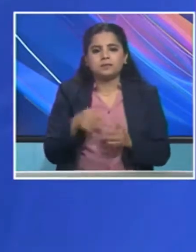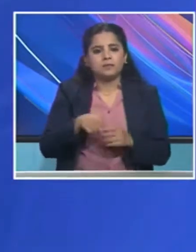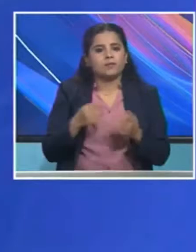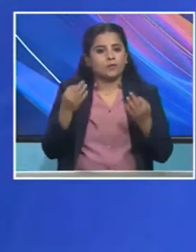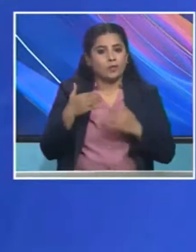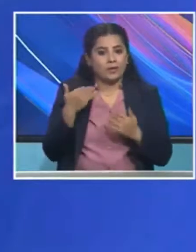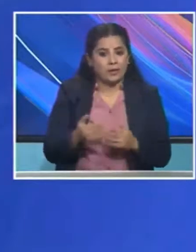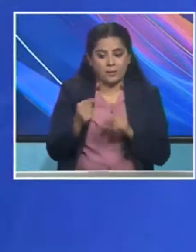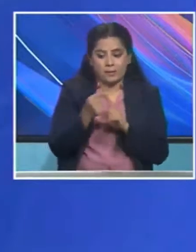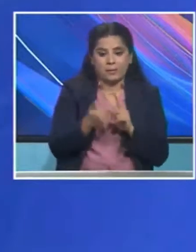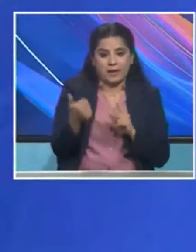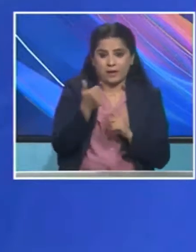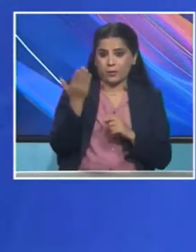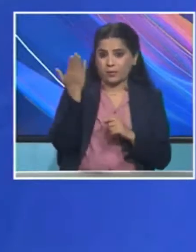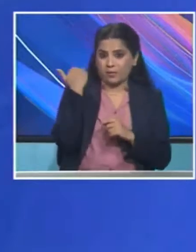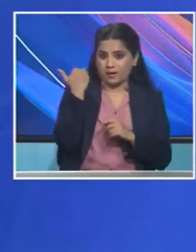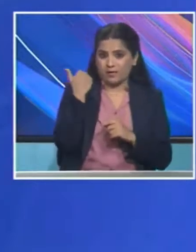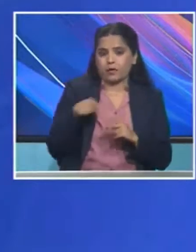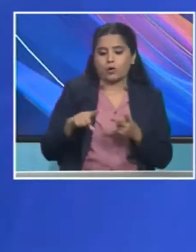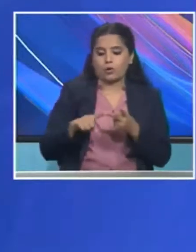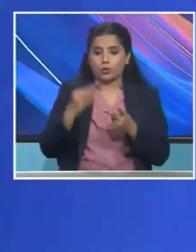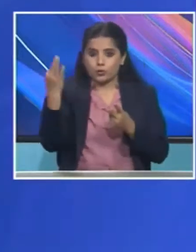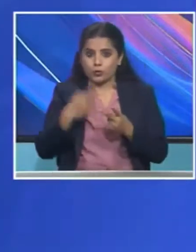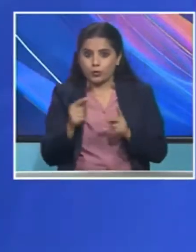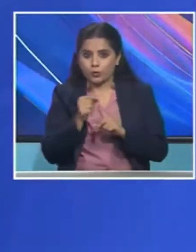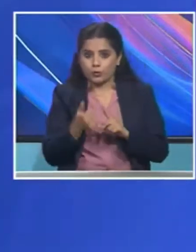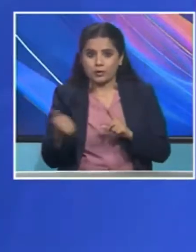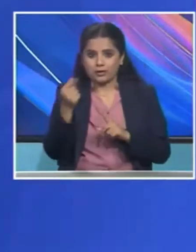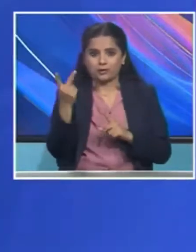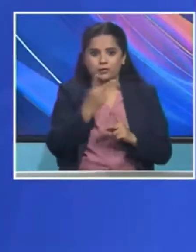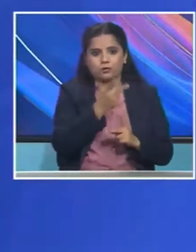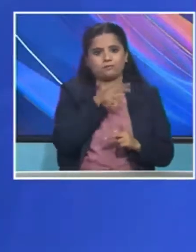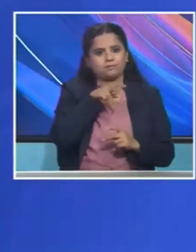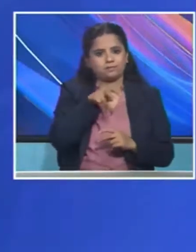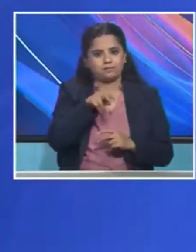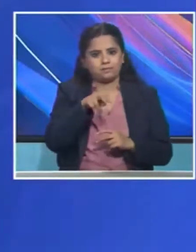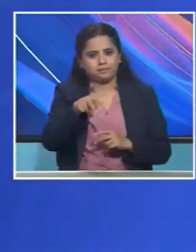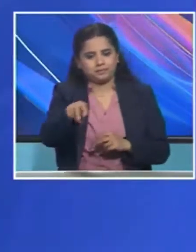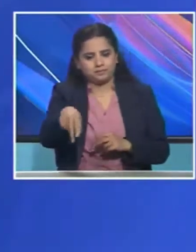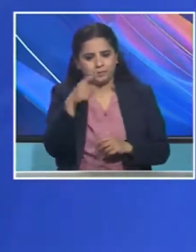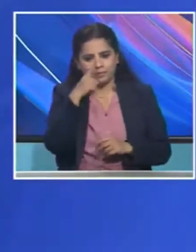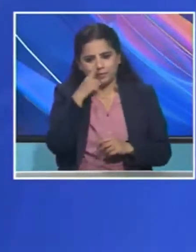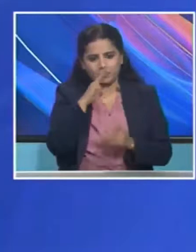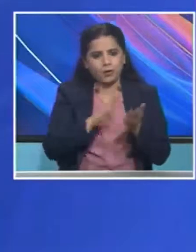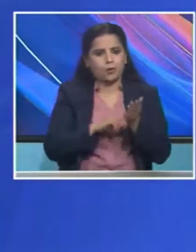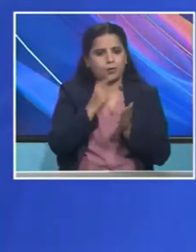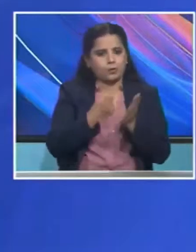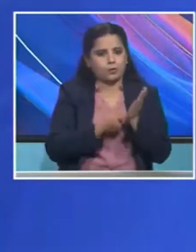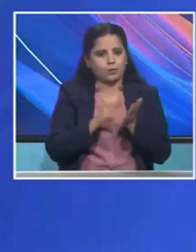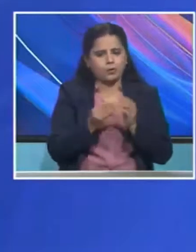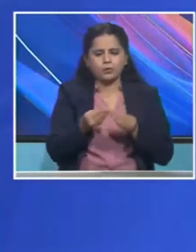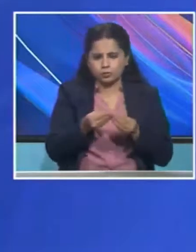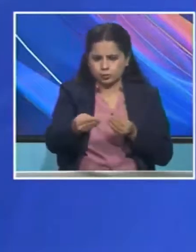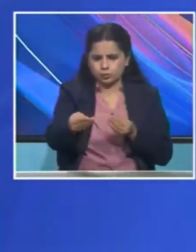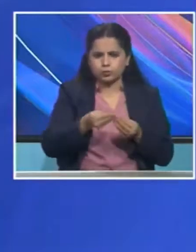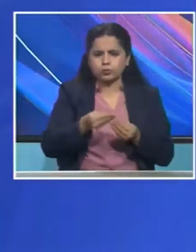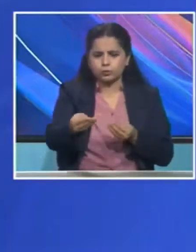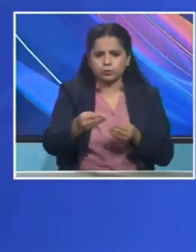निवर्तमान राष्ट्रपति के साथ नवनिर्वाचित राष्ट्रपति श्रीमती द्रौपदी मुर्मू अब कुछ ही समय में